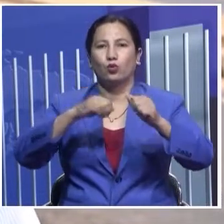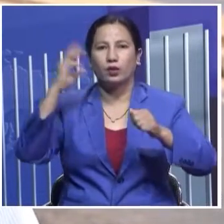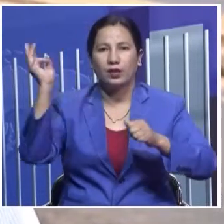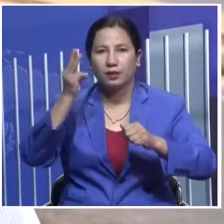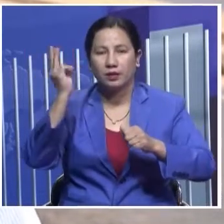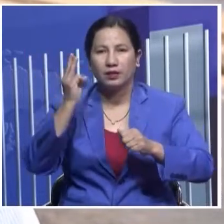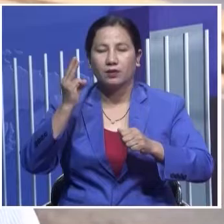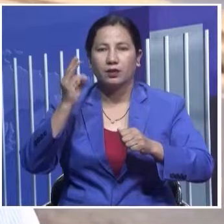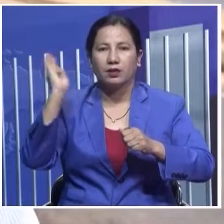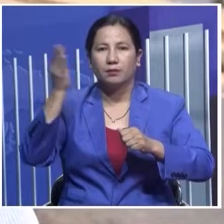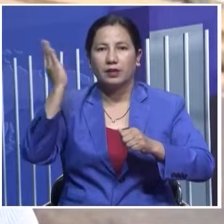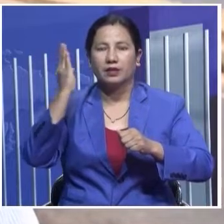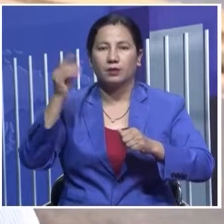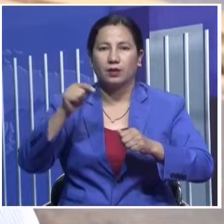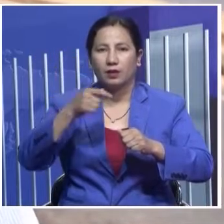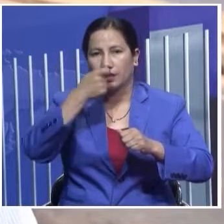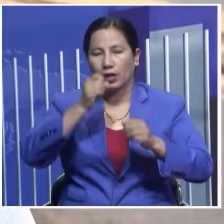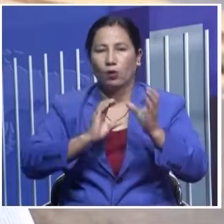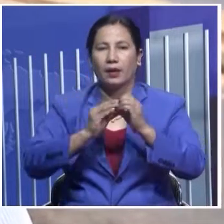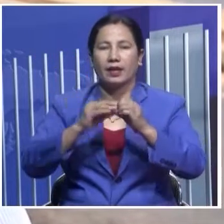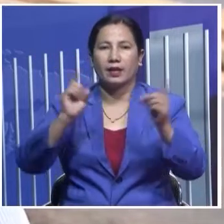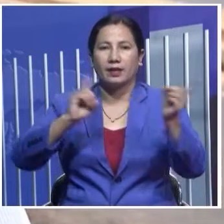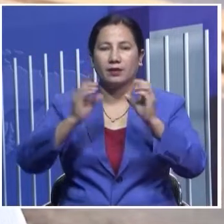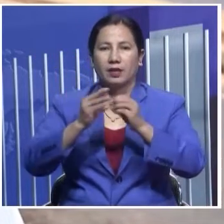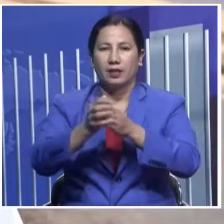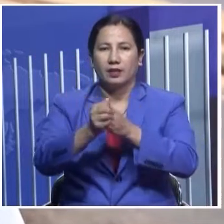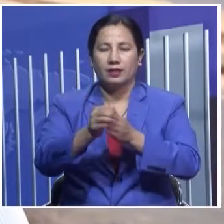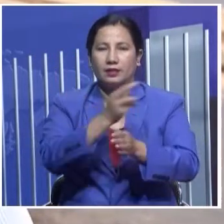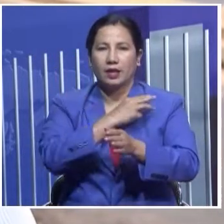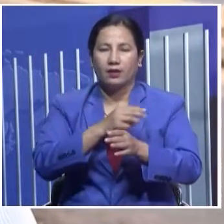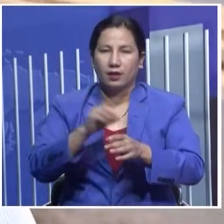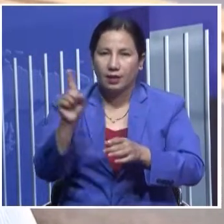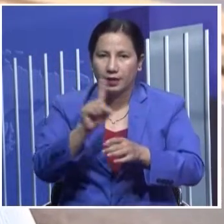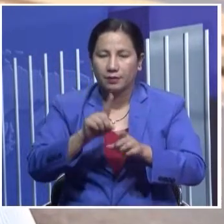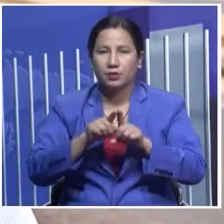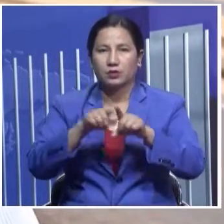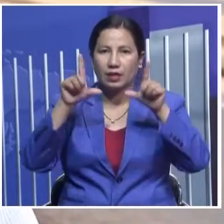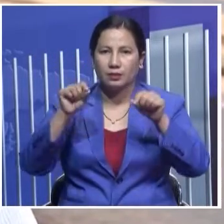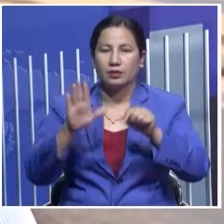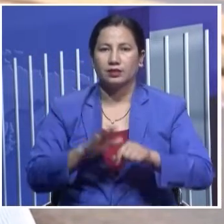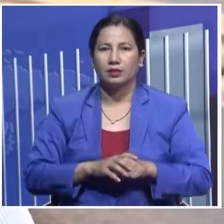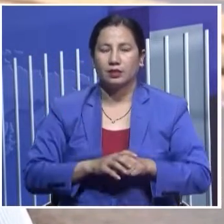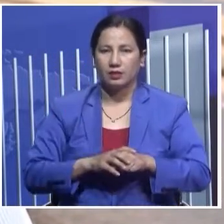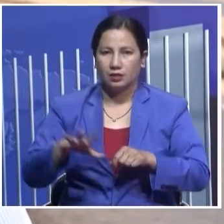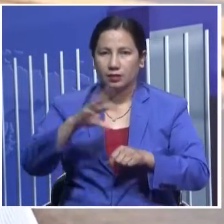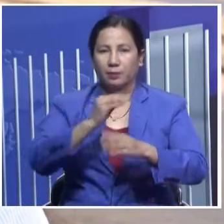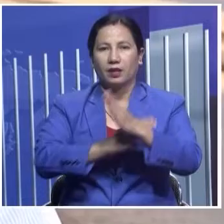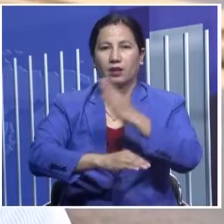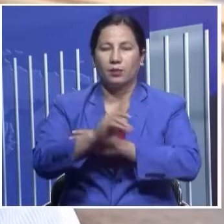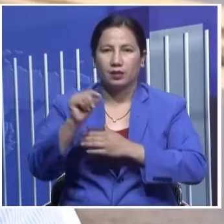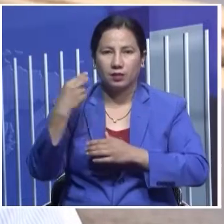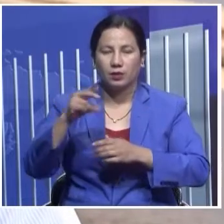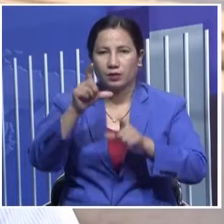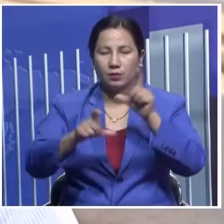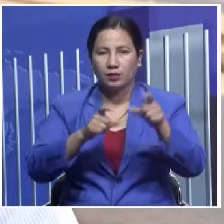वातावरण अहिलेको गाउँपालिका नगरपालिकाका जनप्रतिनिधिले सुनिश्चित गर्न आवश्यक छ। प्रत्येक अपाङ्गता भएका